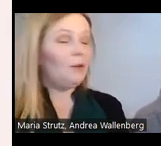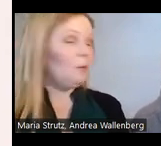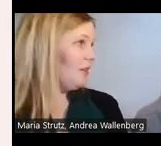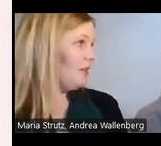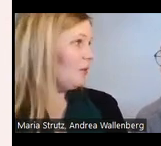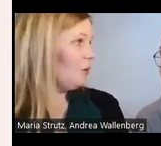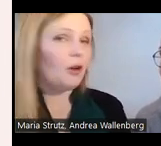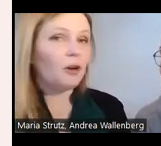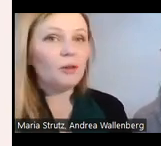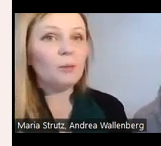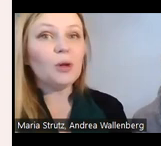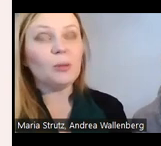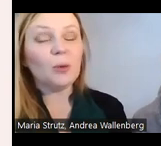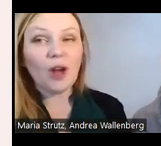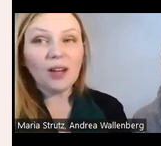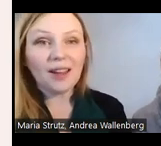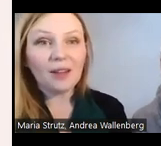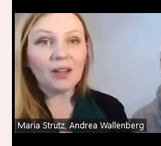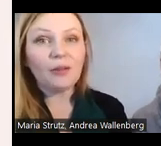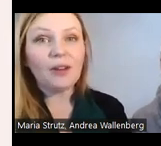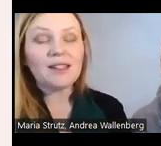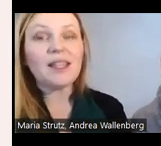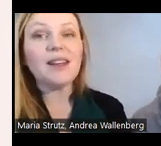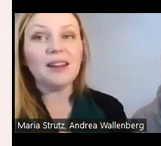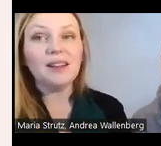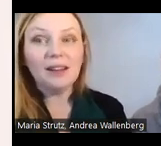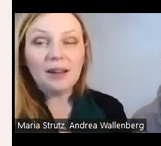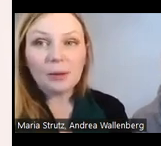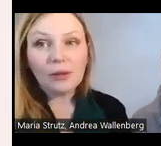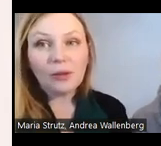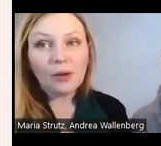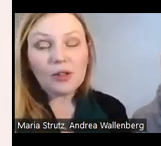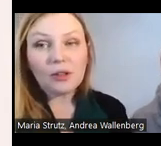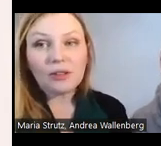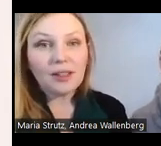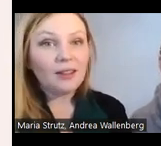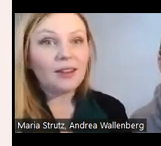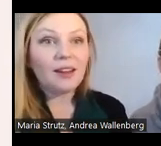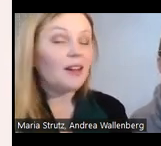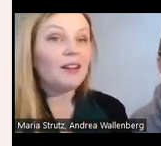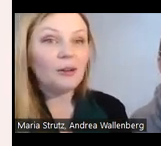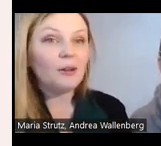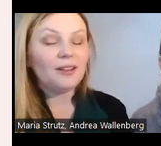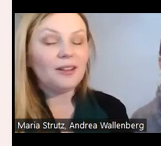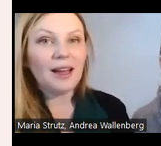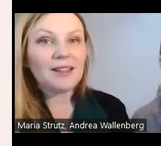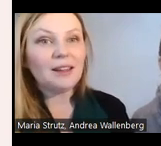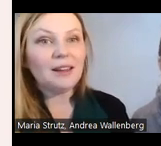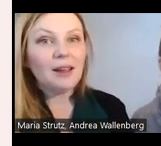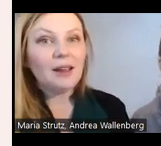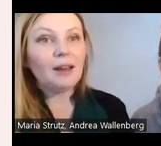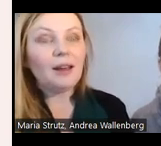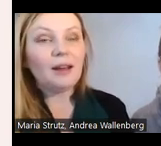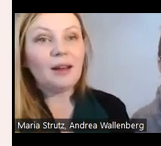Det här ordet nämnde ju du förut. Multimodalt, att använda flera sinnen. Och det får ni också jättegärna göra när ni